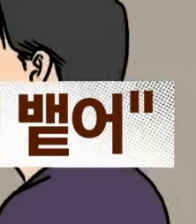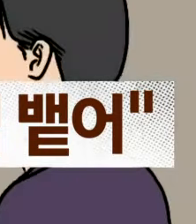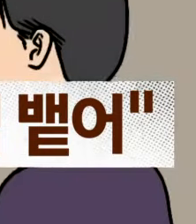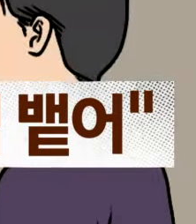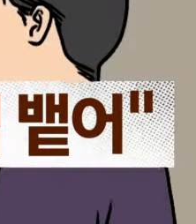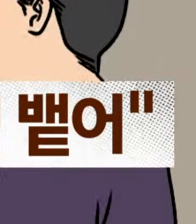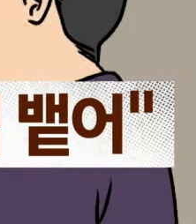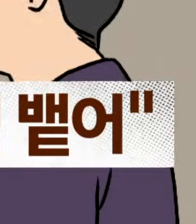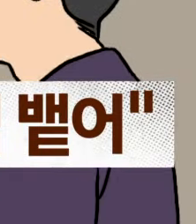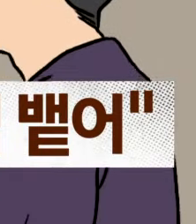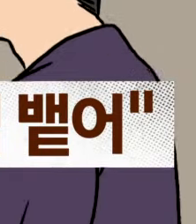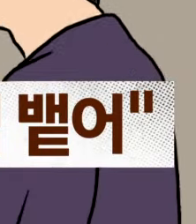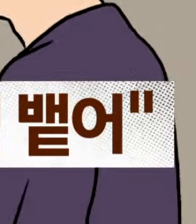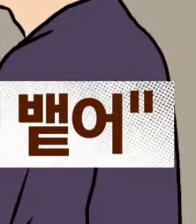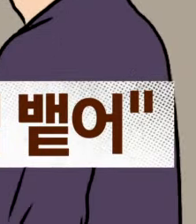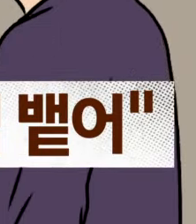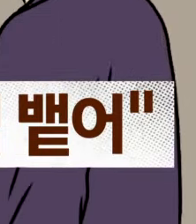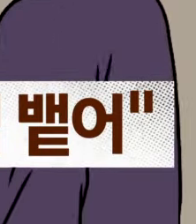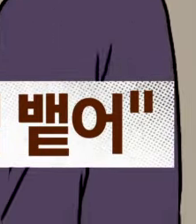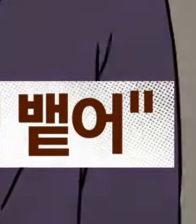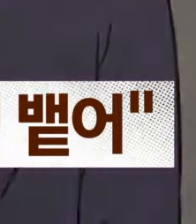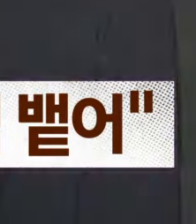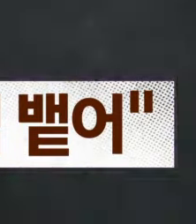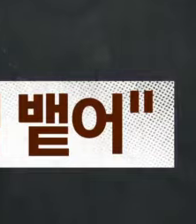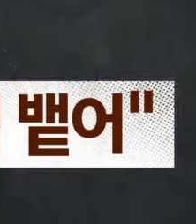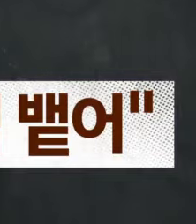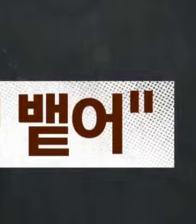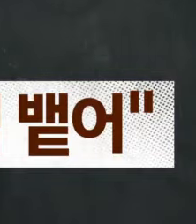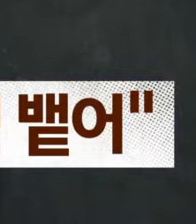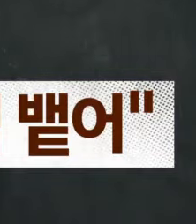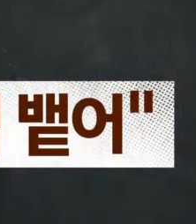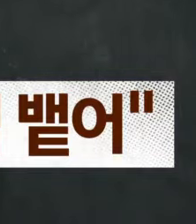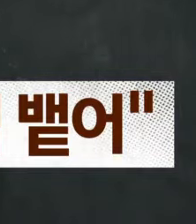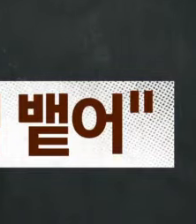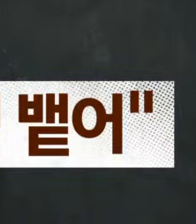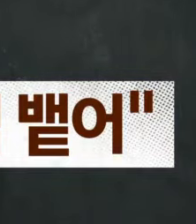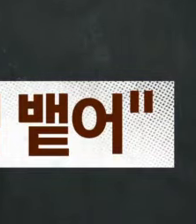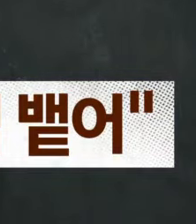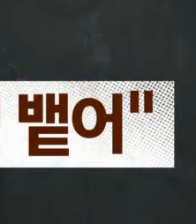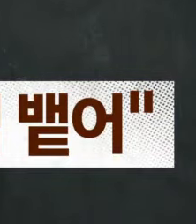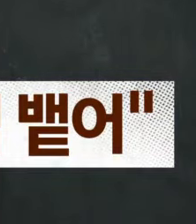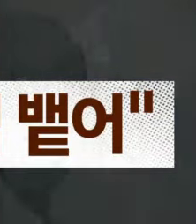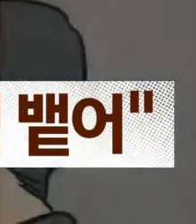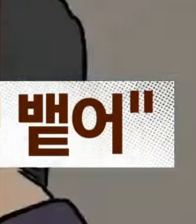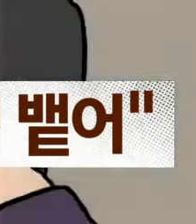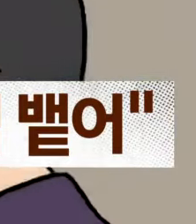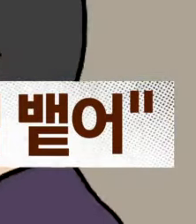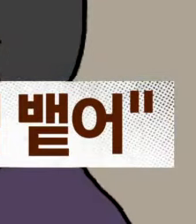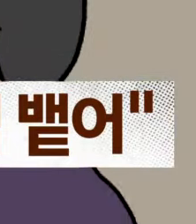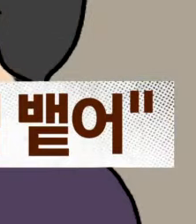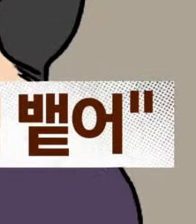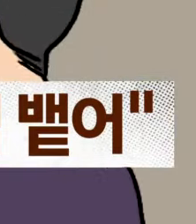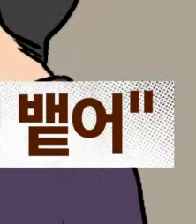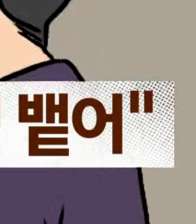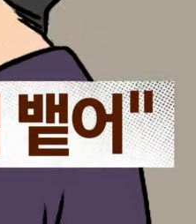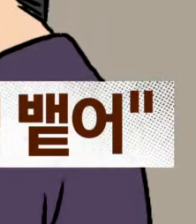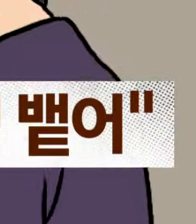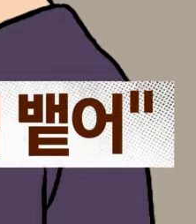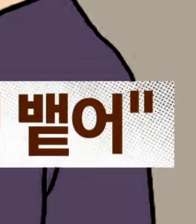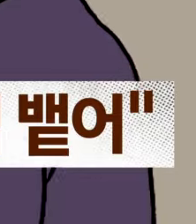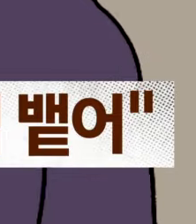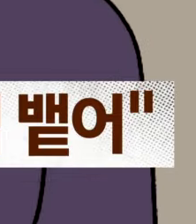사연이 올라왔습니다. 다음날 와서 소주값을 주겠다던 손님들은 보름 뒤에 찾아봤는데 사장이 덤터기를